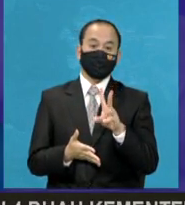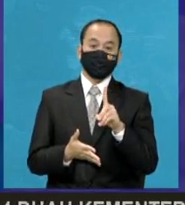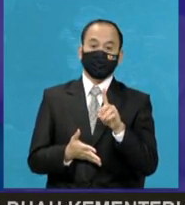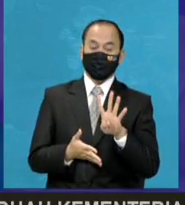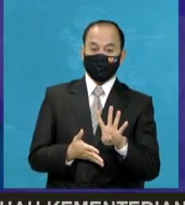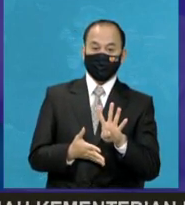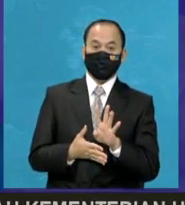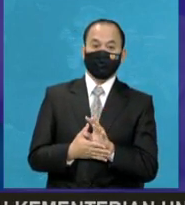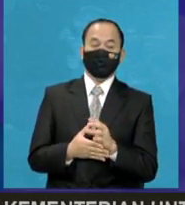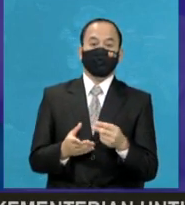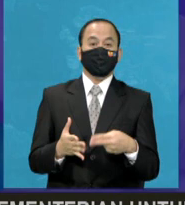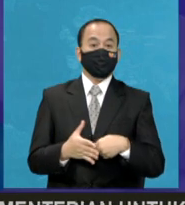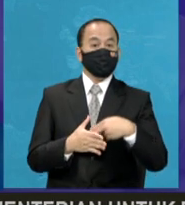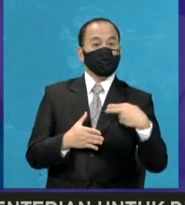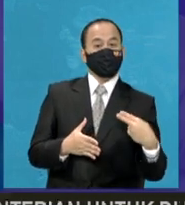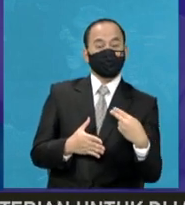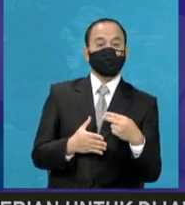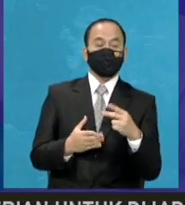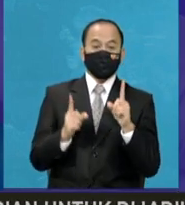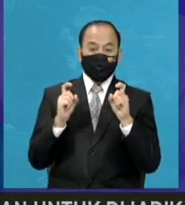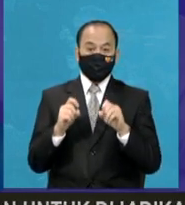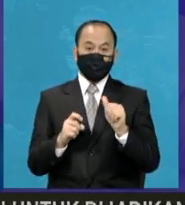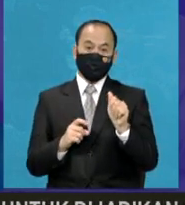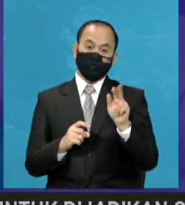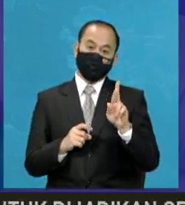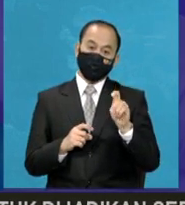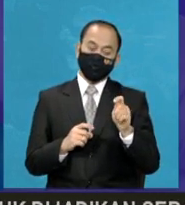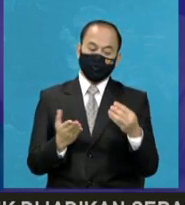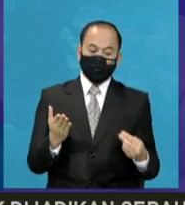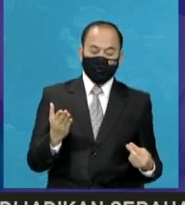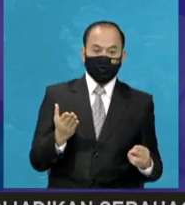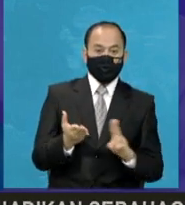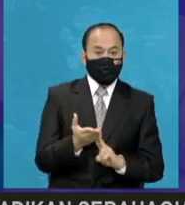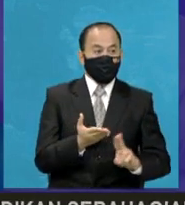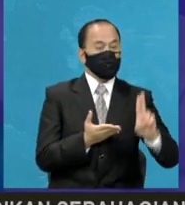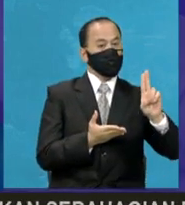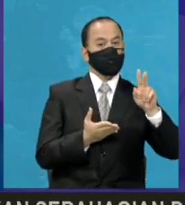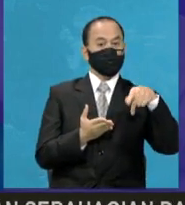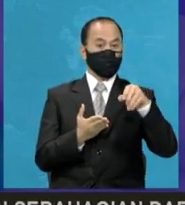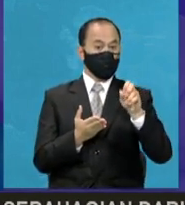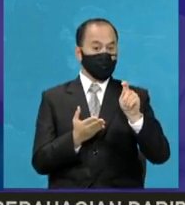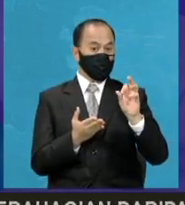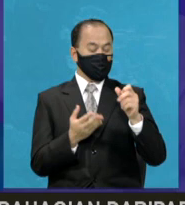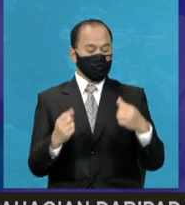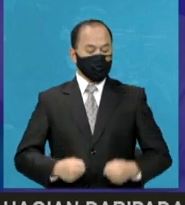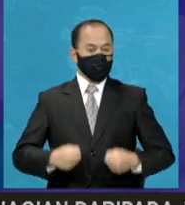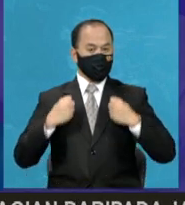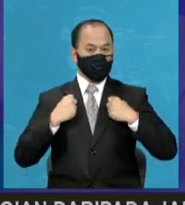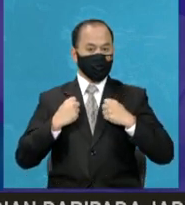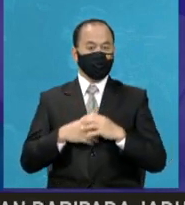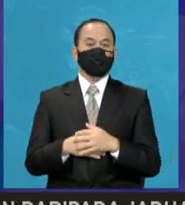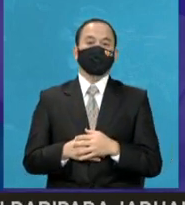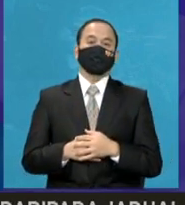adalah hasil ujian earthy yang telah dimuat naikkan ke photo Kementerian Kesehatan